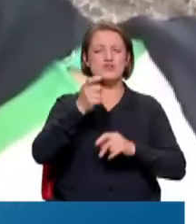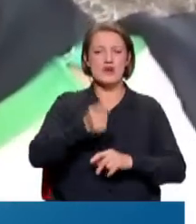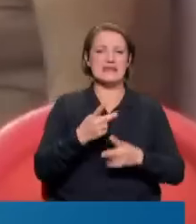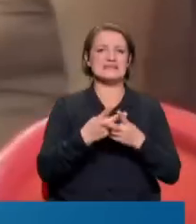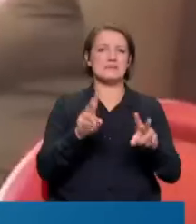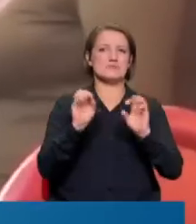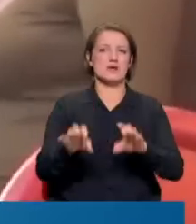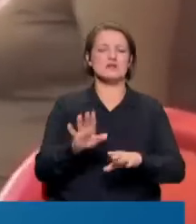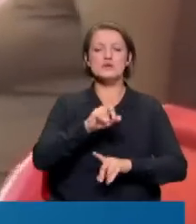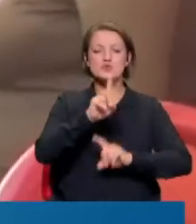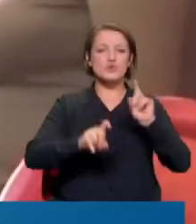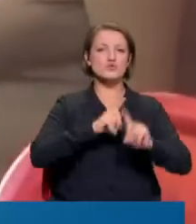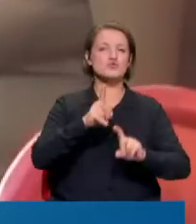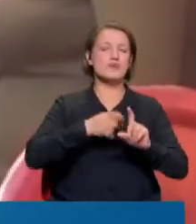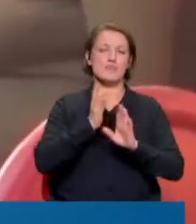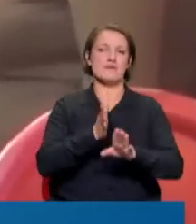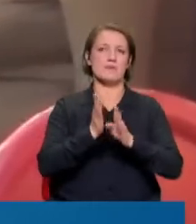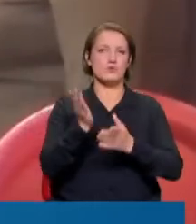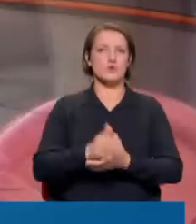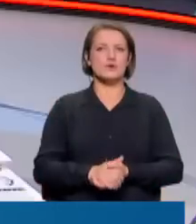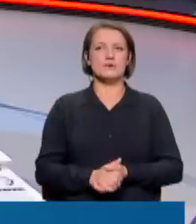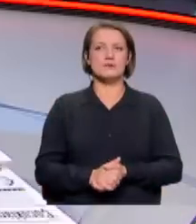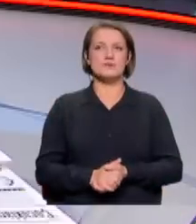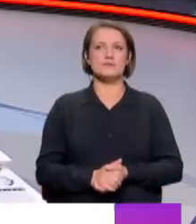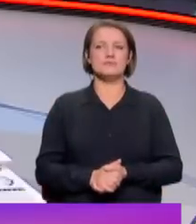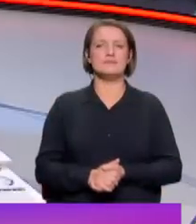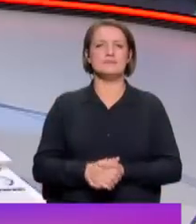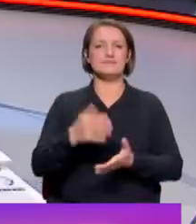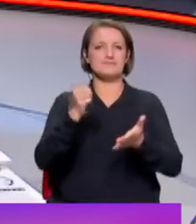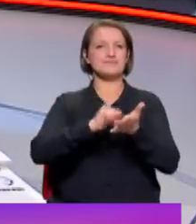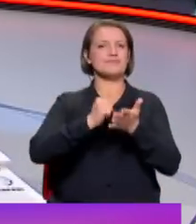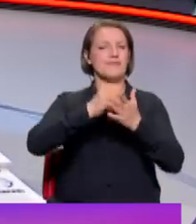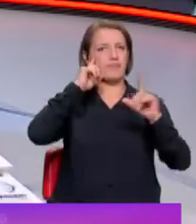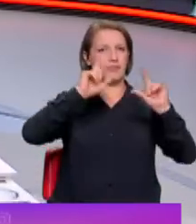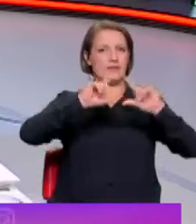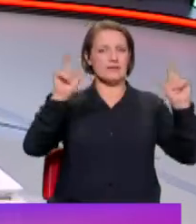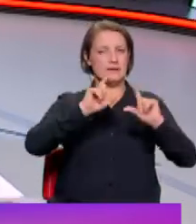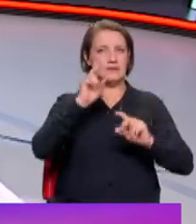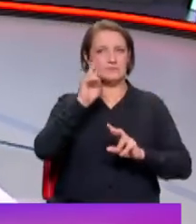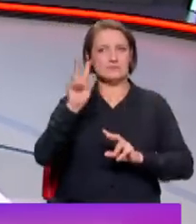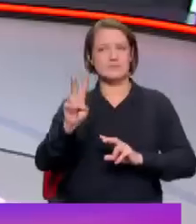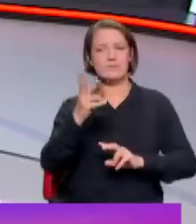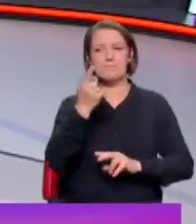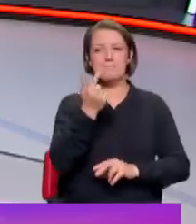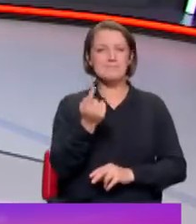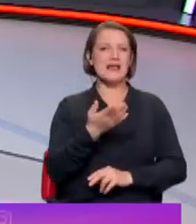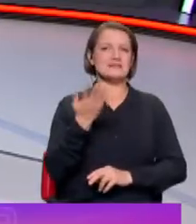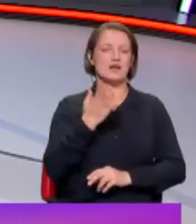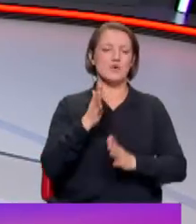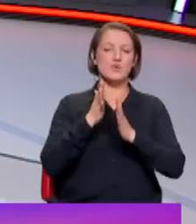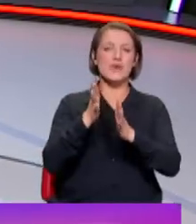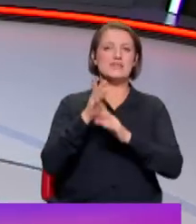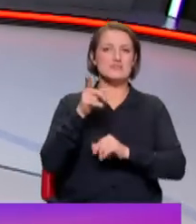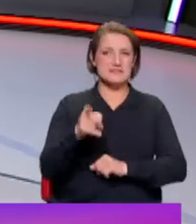serbest bırakıldı soruşturma sürüyor gazete manş Ç etlerine döneceğiz ve biraz da